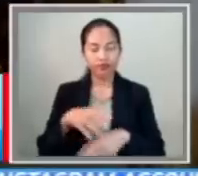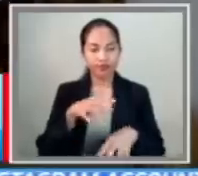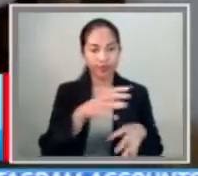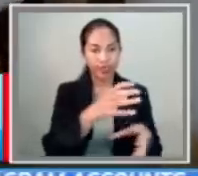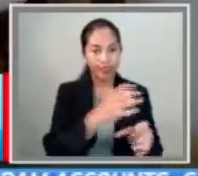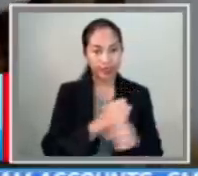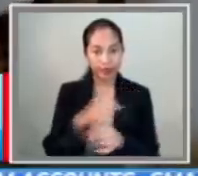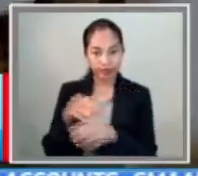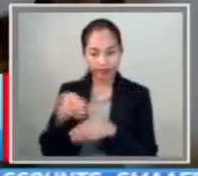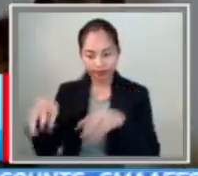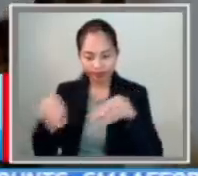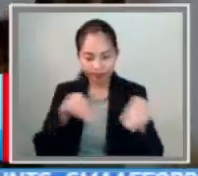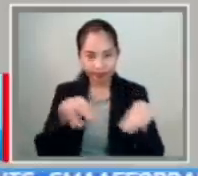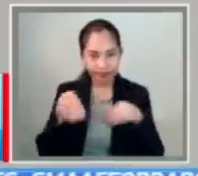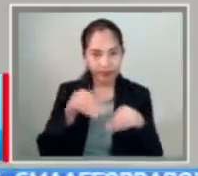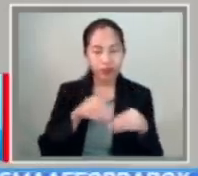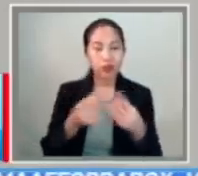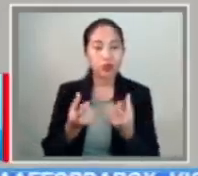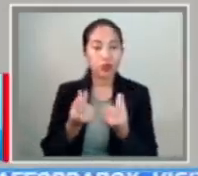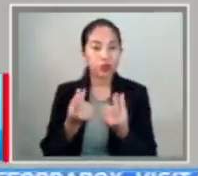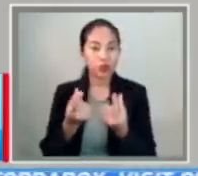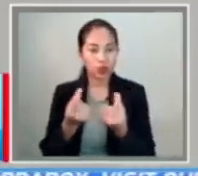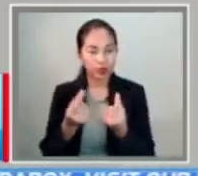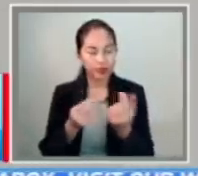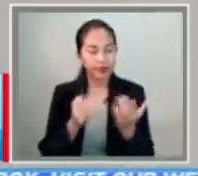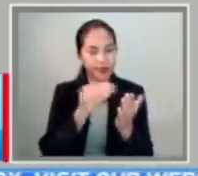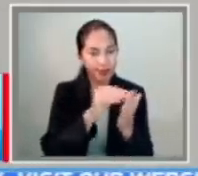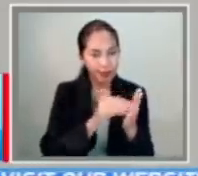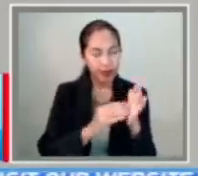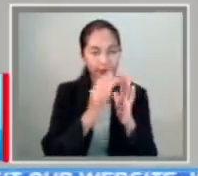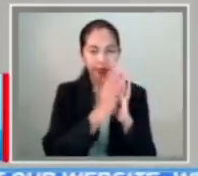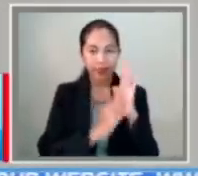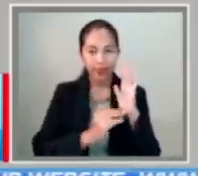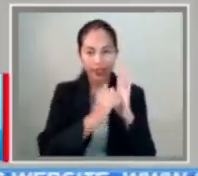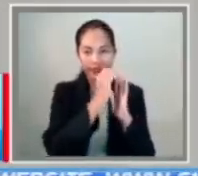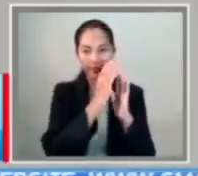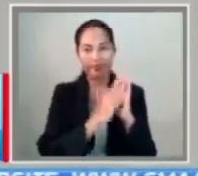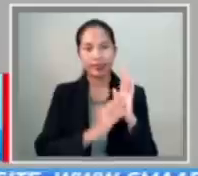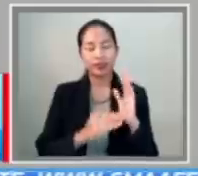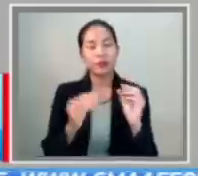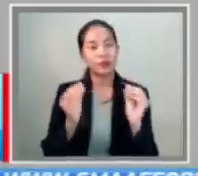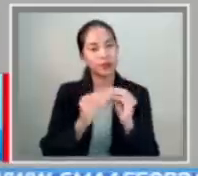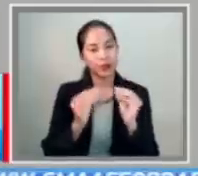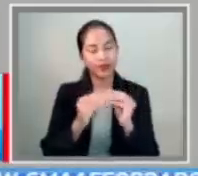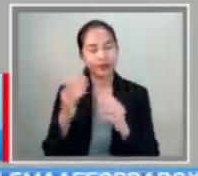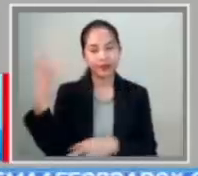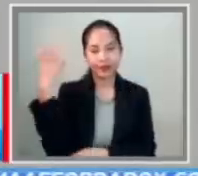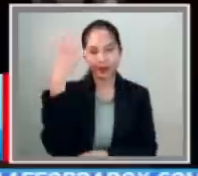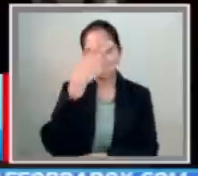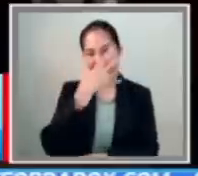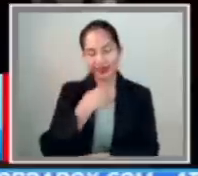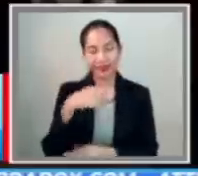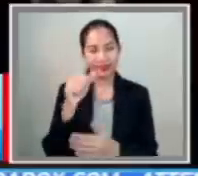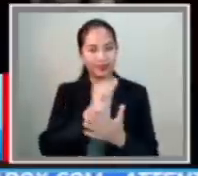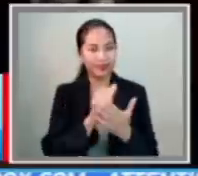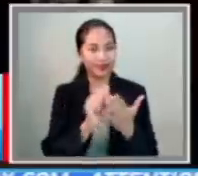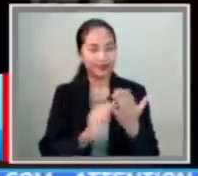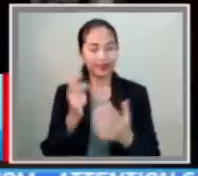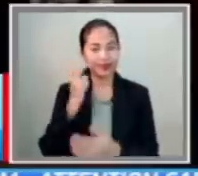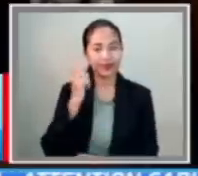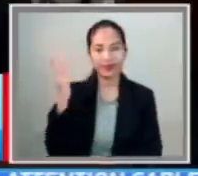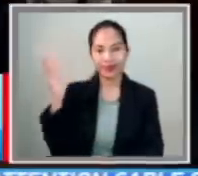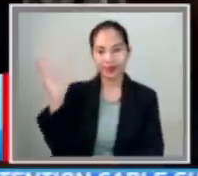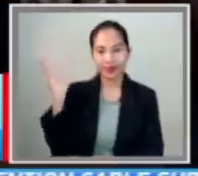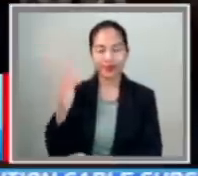Santilices, idinidikit niya sa kanyang painting para bigyang buhay ang kanyang obra. Yan o. Dati pong libangan lamang ni Marites